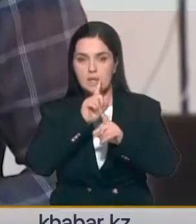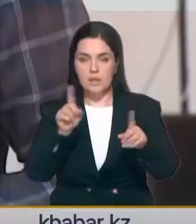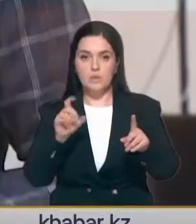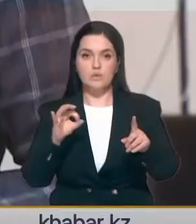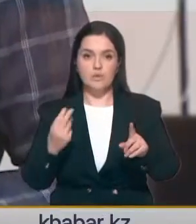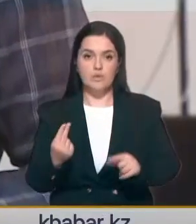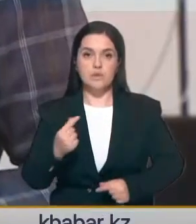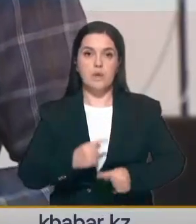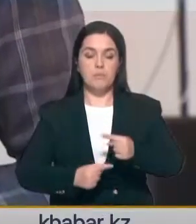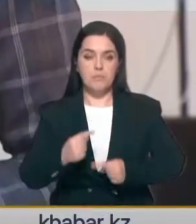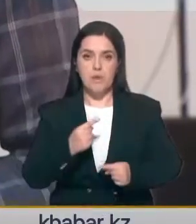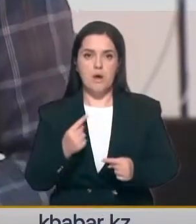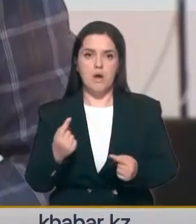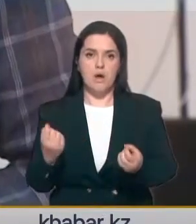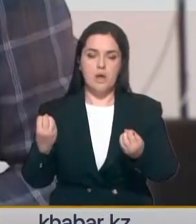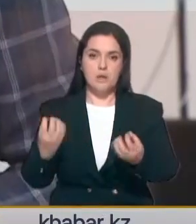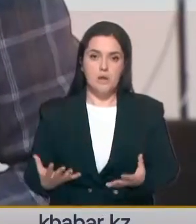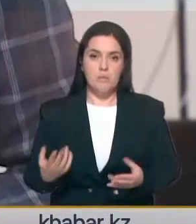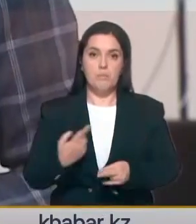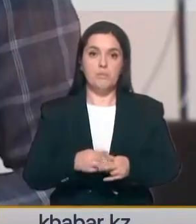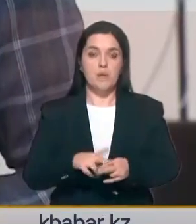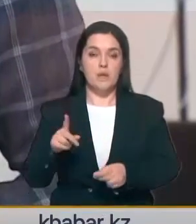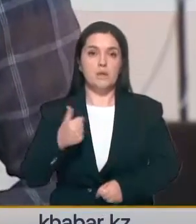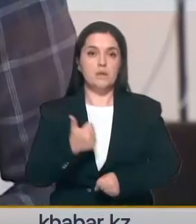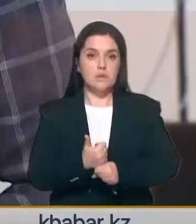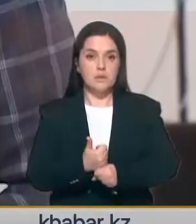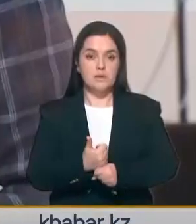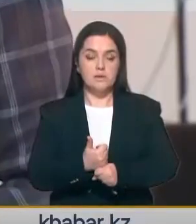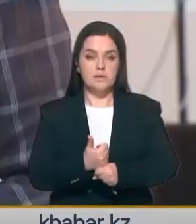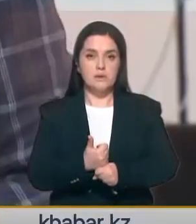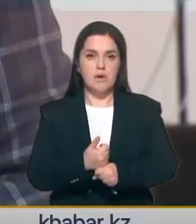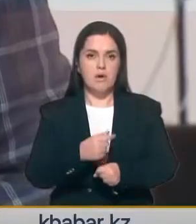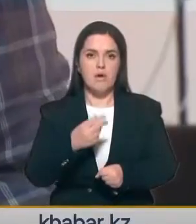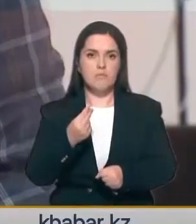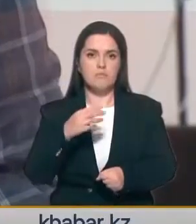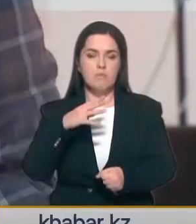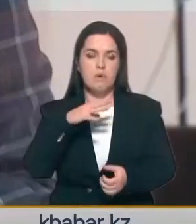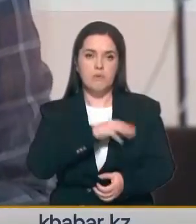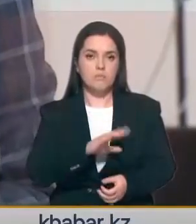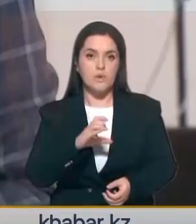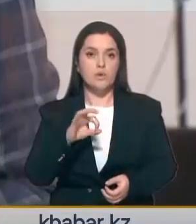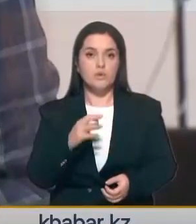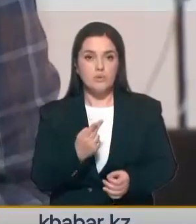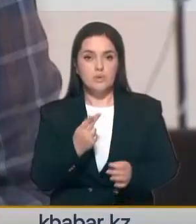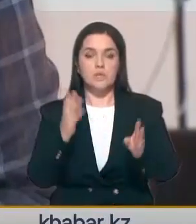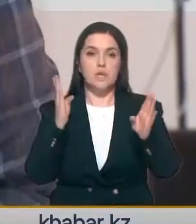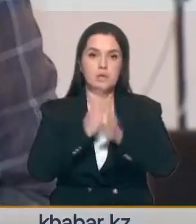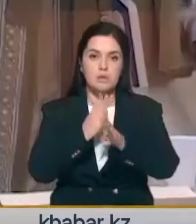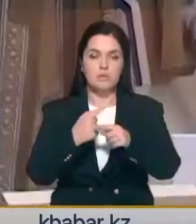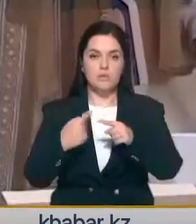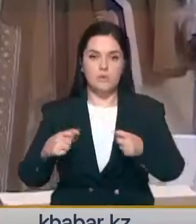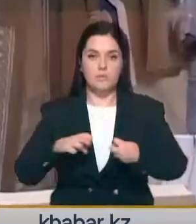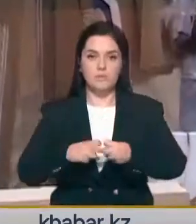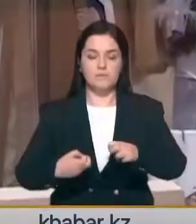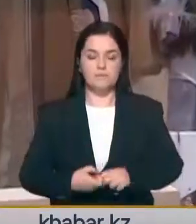социальных предпринимателей от обычных? Во главу угла они ставят не столько получение прибыли, но решение социальных, экологических и других проблем.